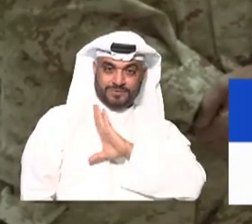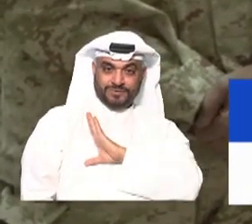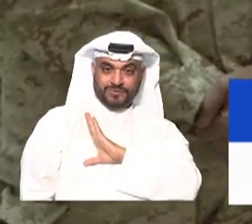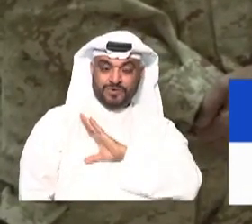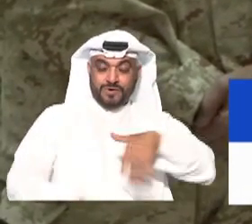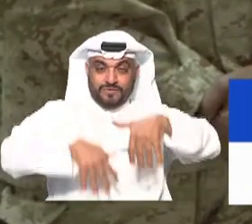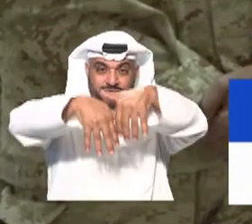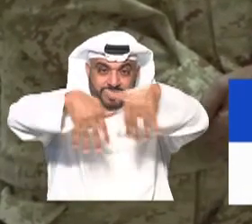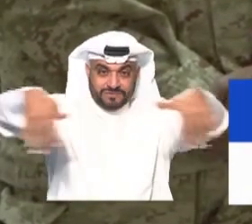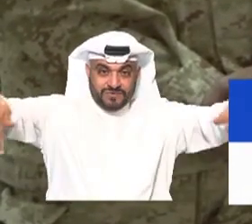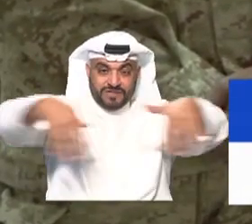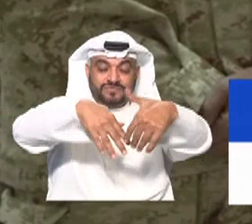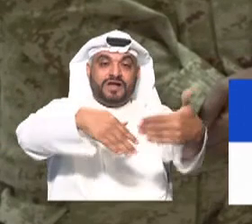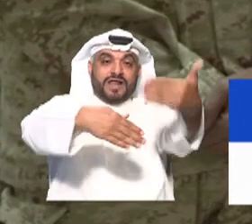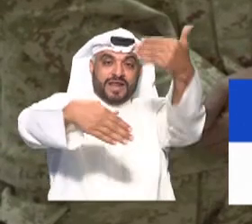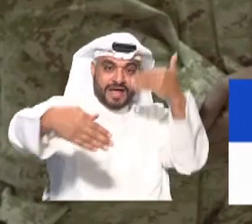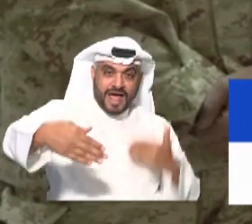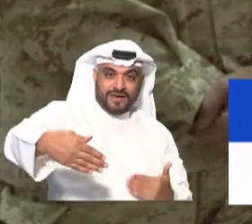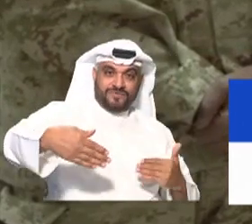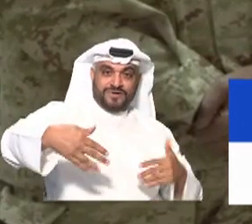صفوف الخلفية